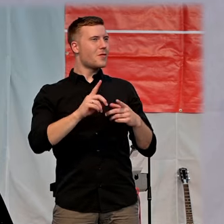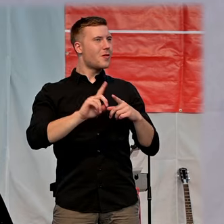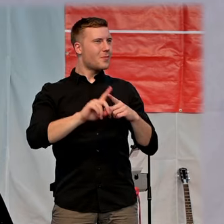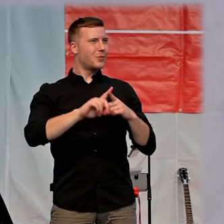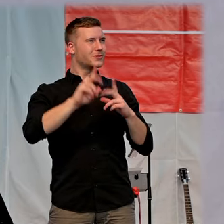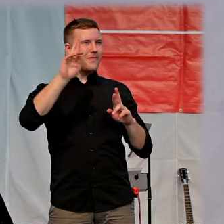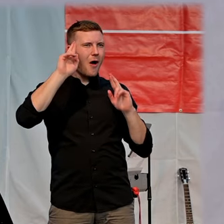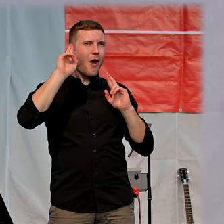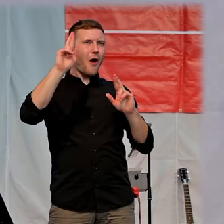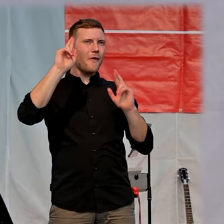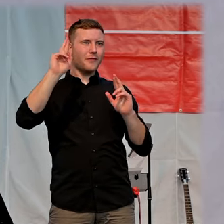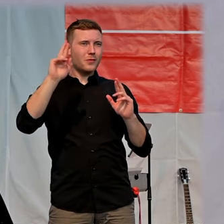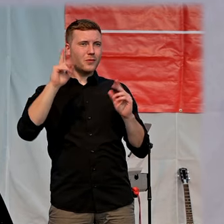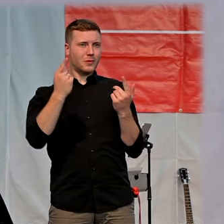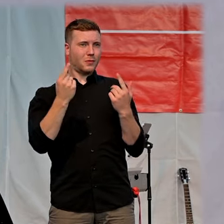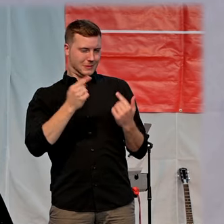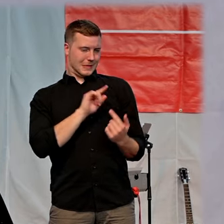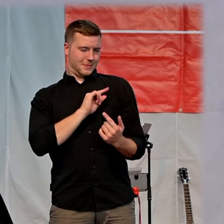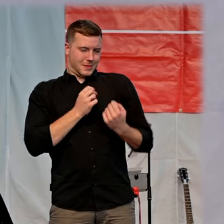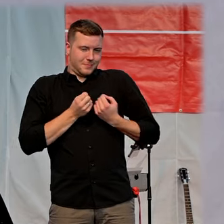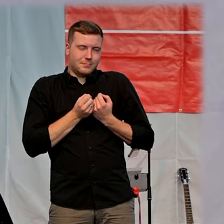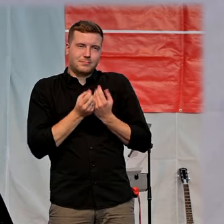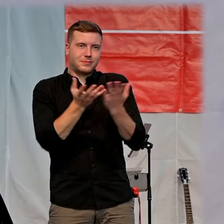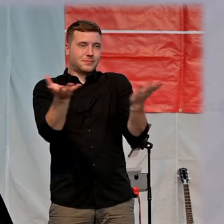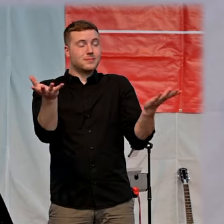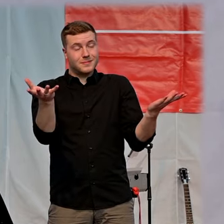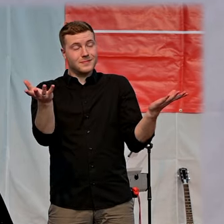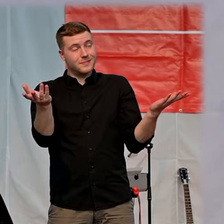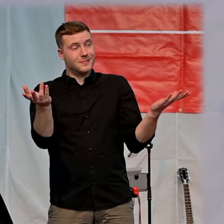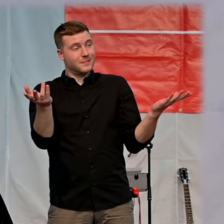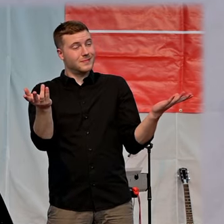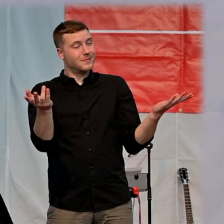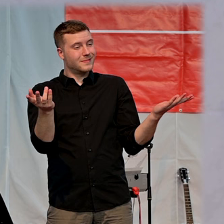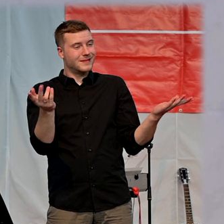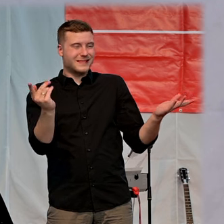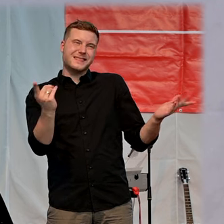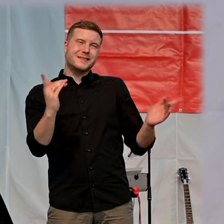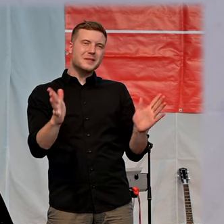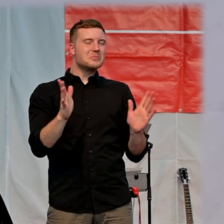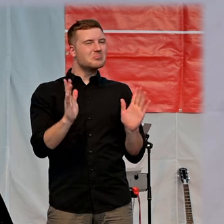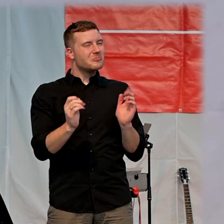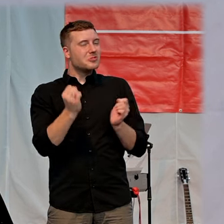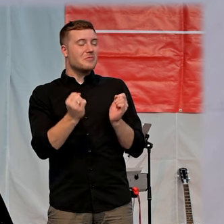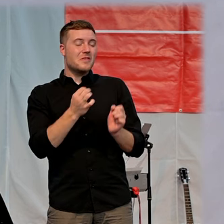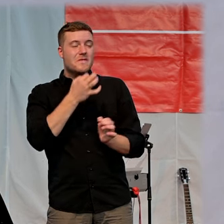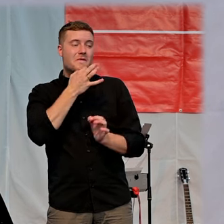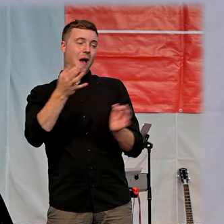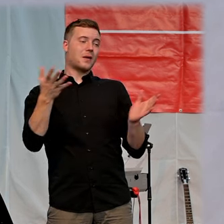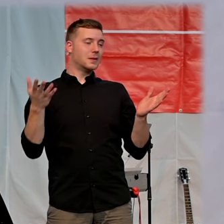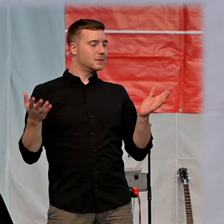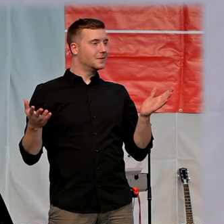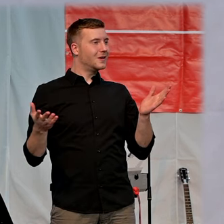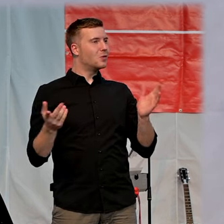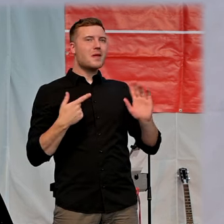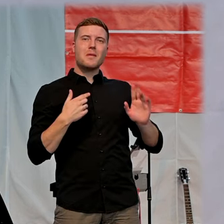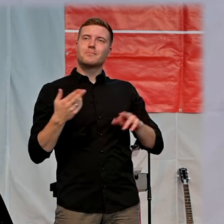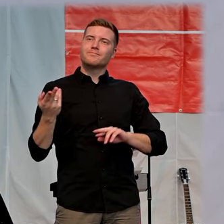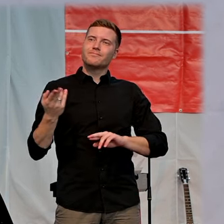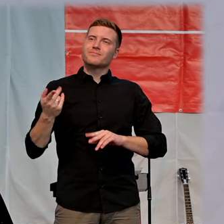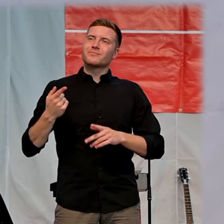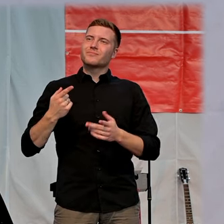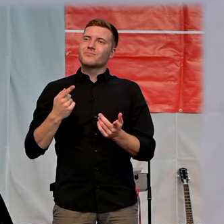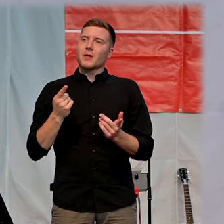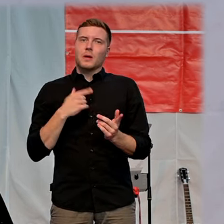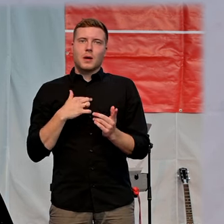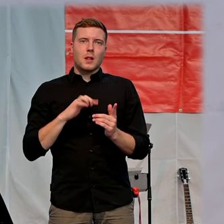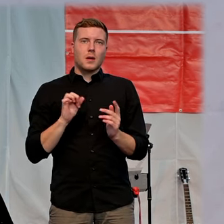dir heraus? Nun, das ist eine grundsätzliche Frage. Oder sind wir